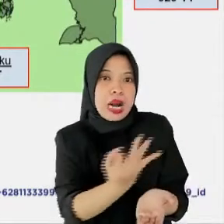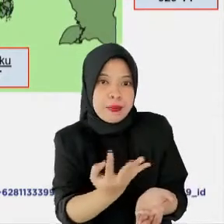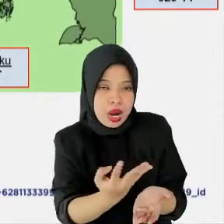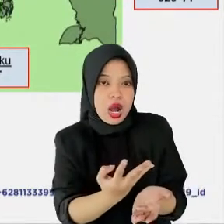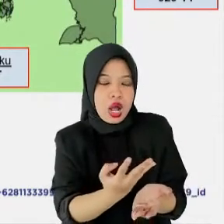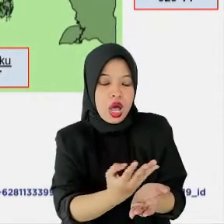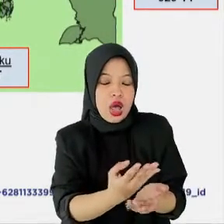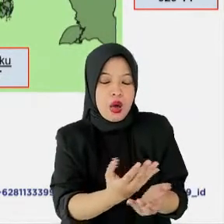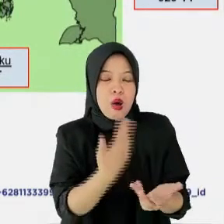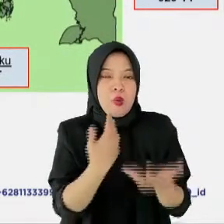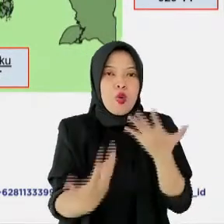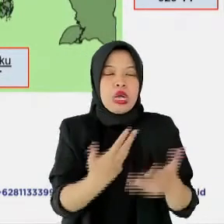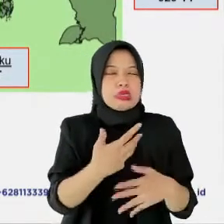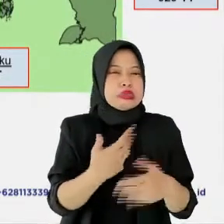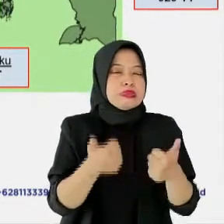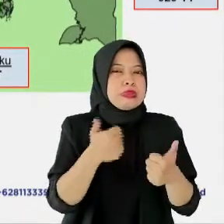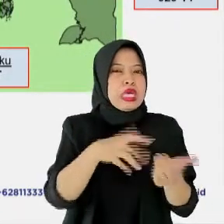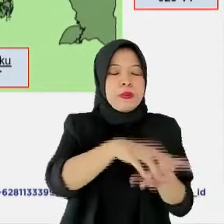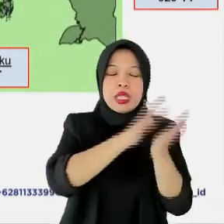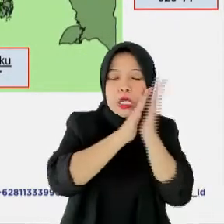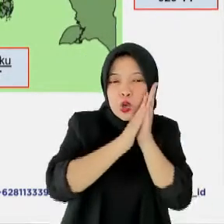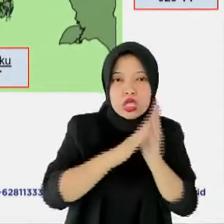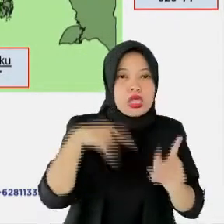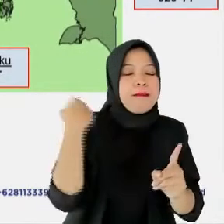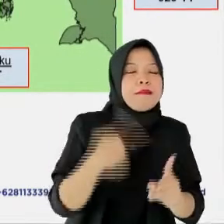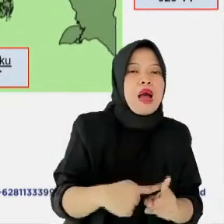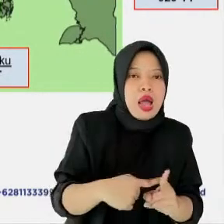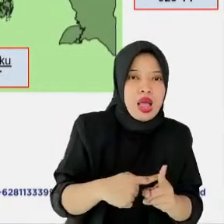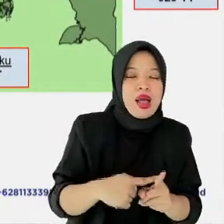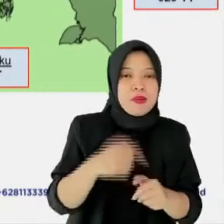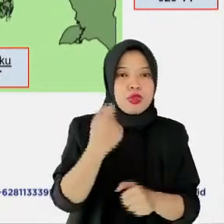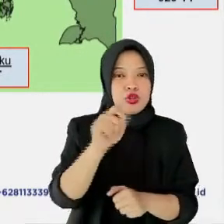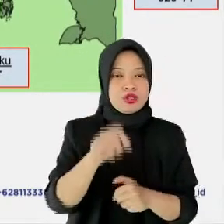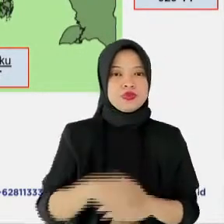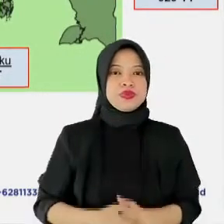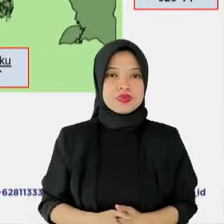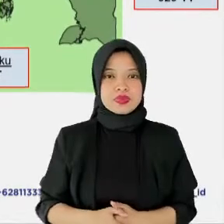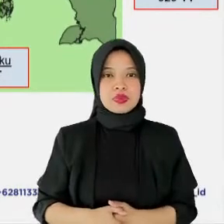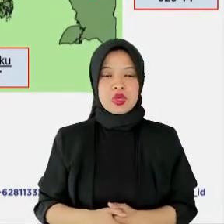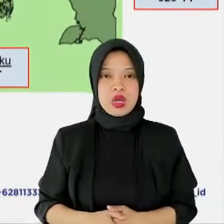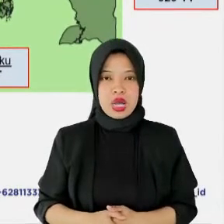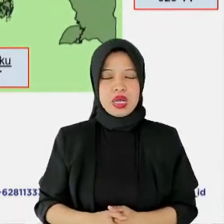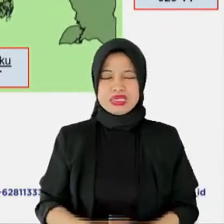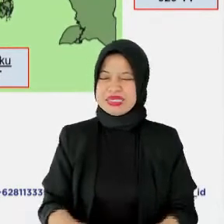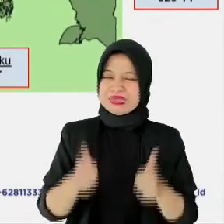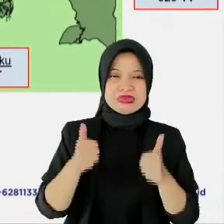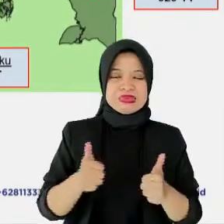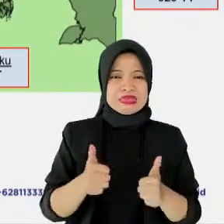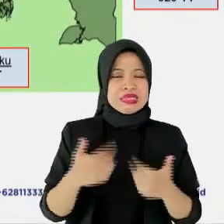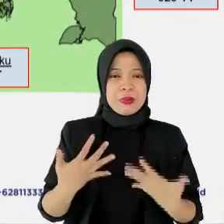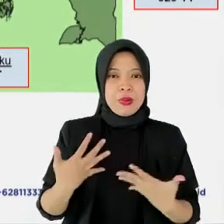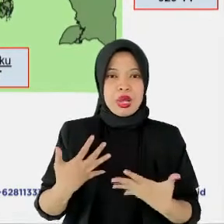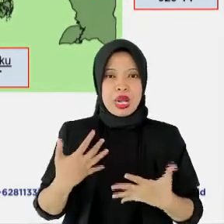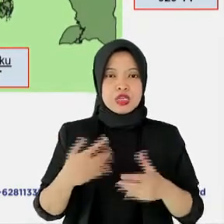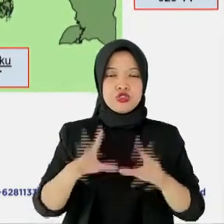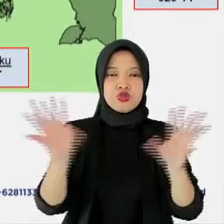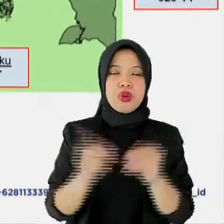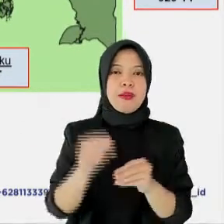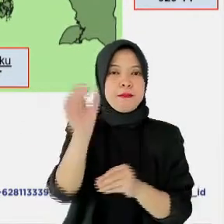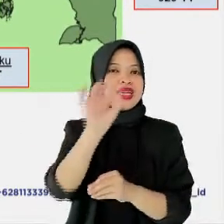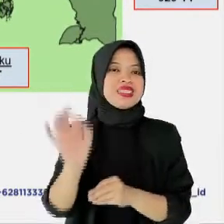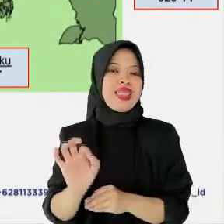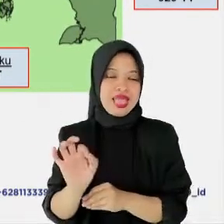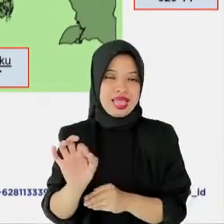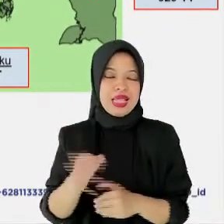tetap jauh akan lebih besar waktu tempat tidurnya juga akan ditambah dengan sendirinya ya. Jadi memang ini dinamis sekali ceritanya kalau bicara prosentase